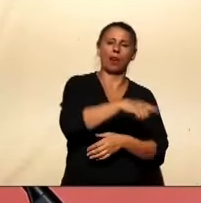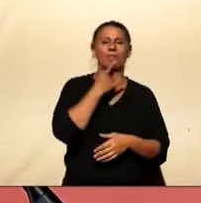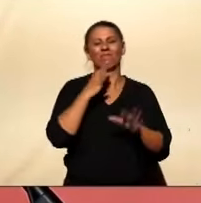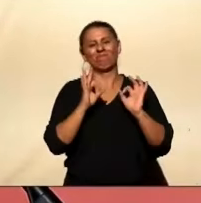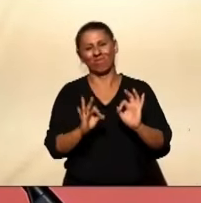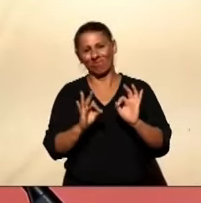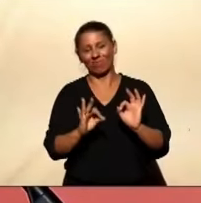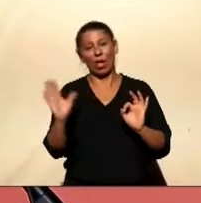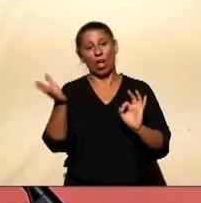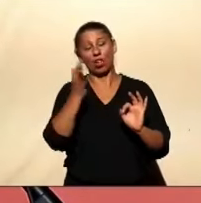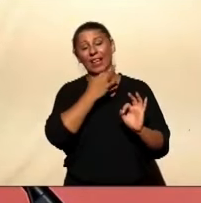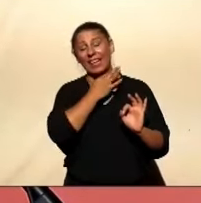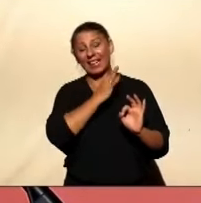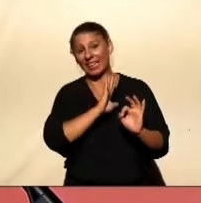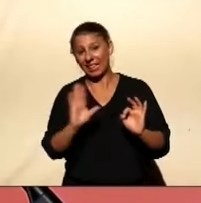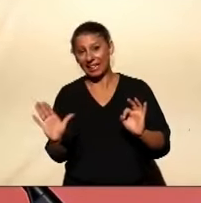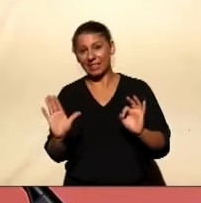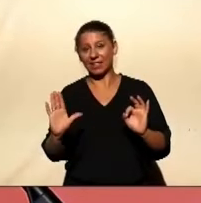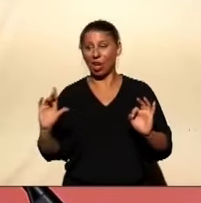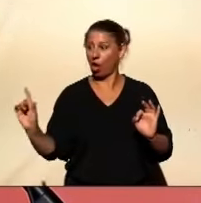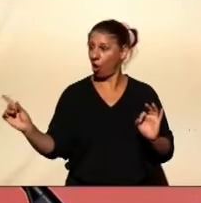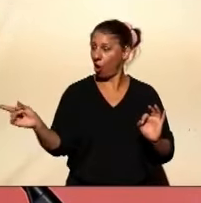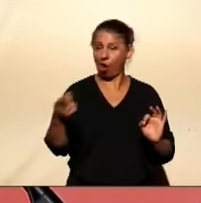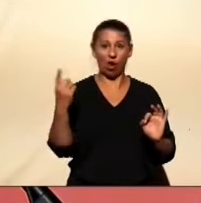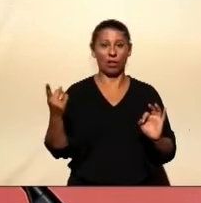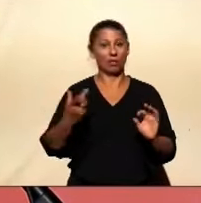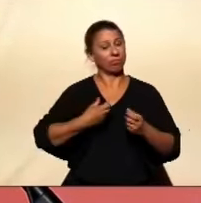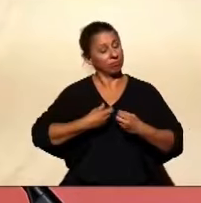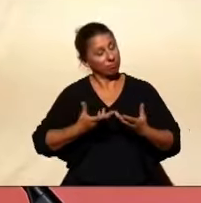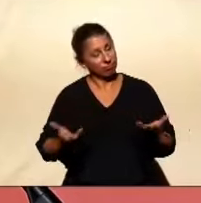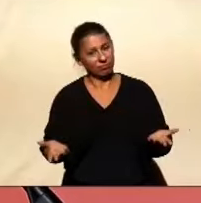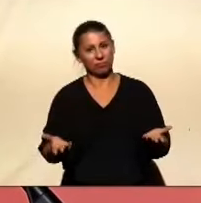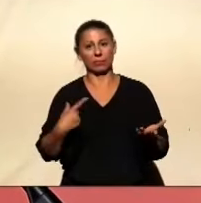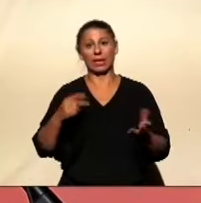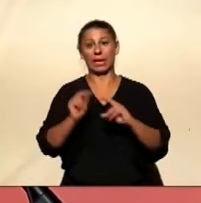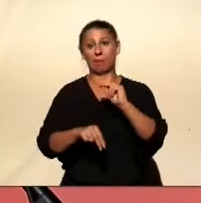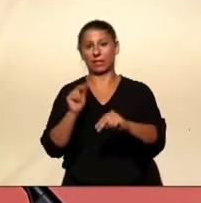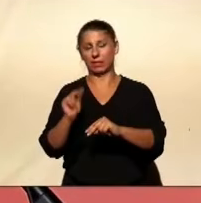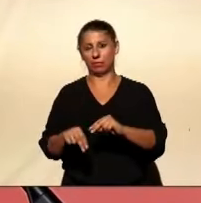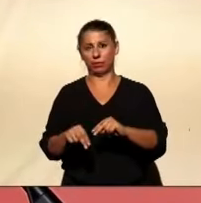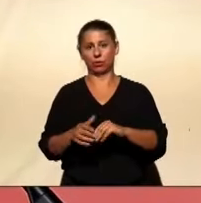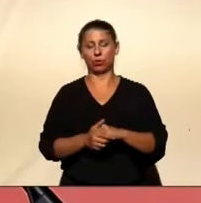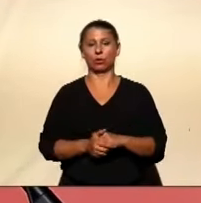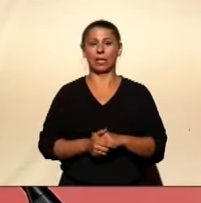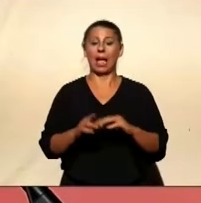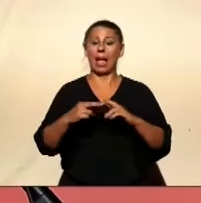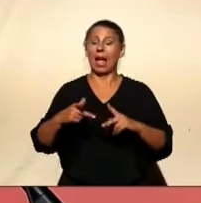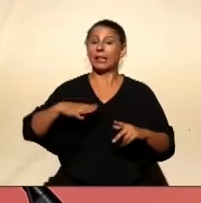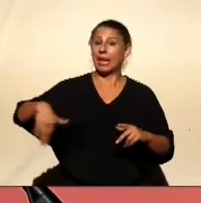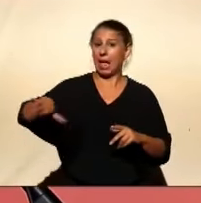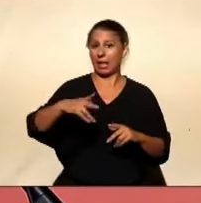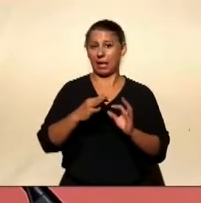βέβαια όταν χρειαστεί όλοι αυτοί διαθέσιμοι για να ψηφίσουν αντιλαϊκά